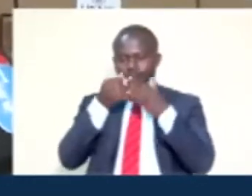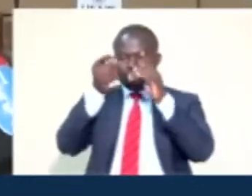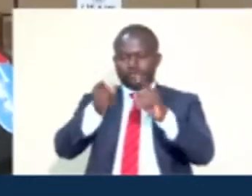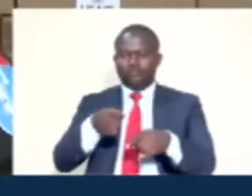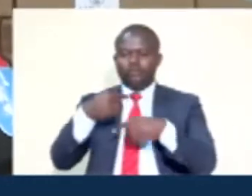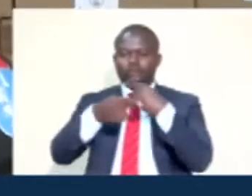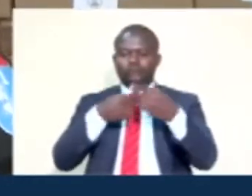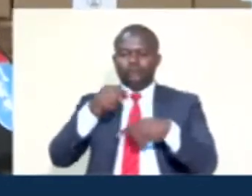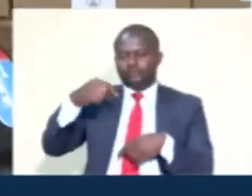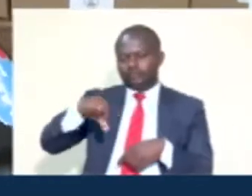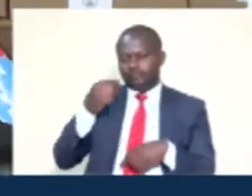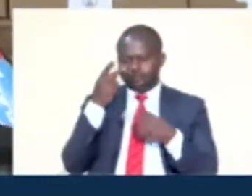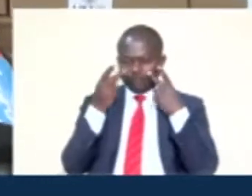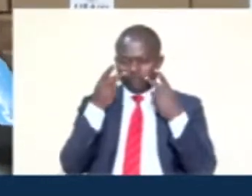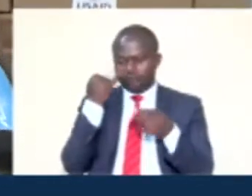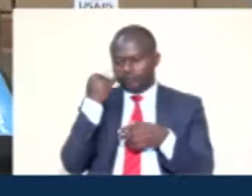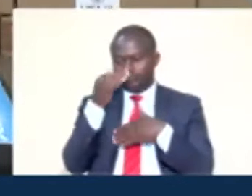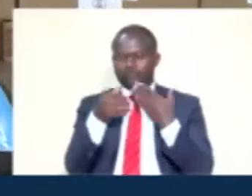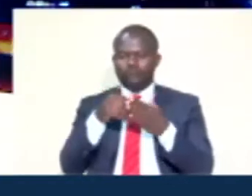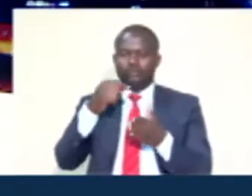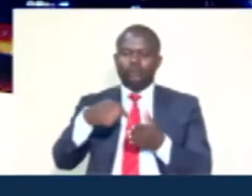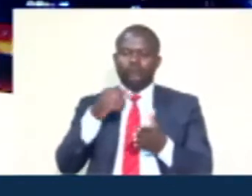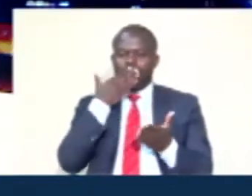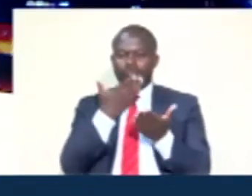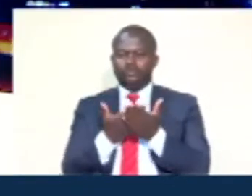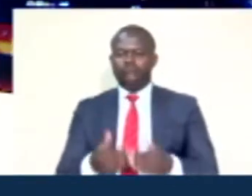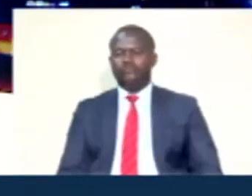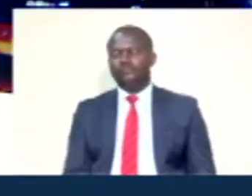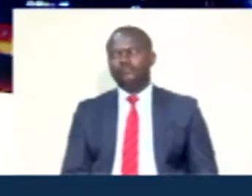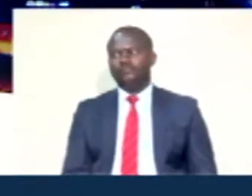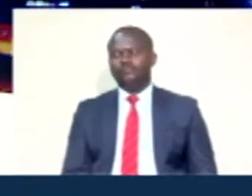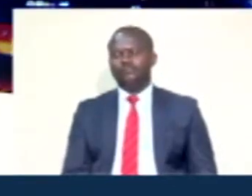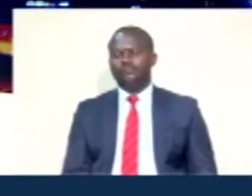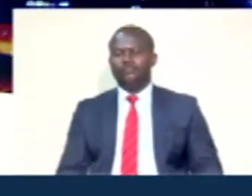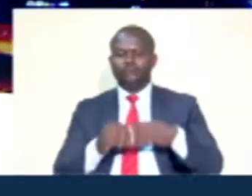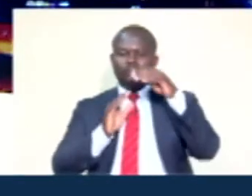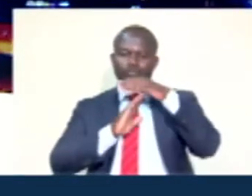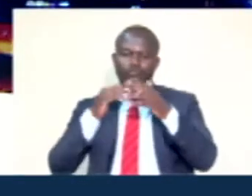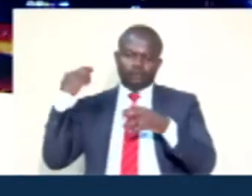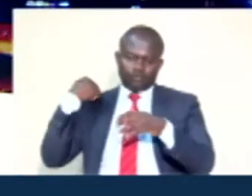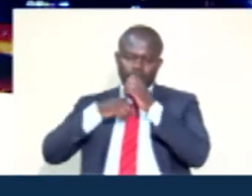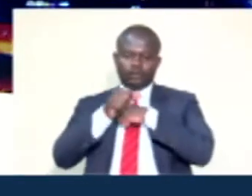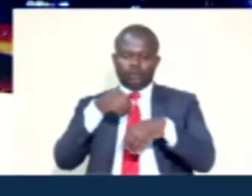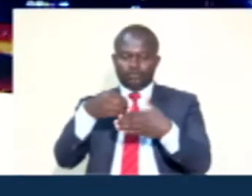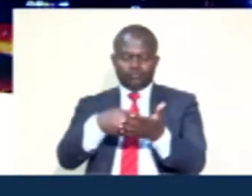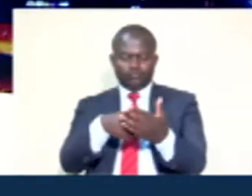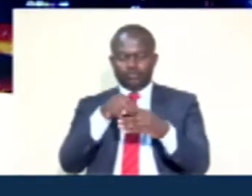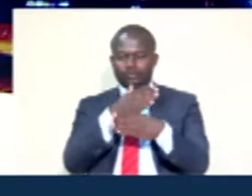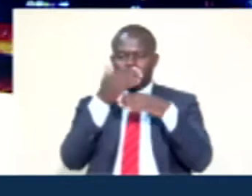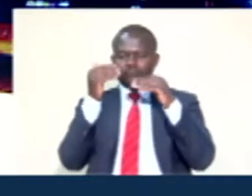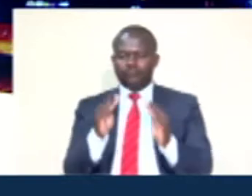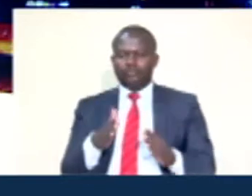tukomeza ya kalite tukareba ko kalite ari nziza. Umuyobozi mukuru ushinzwe ibikorwa by'ubuvuzi muri